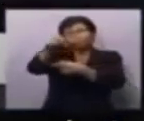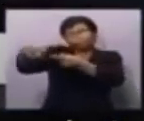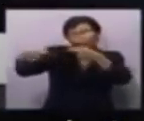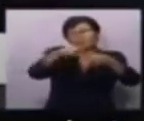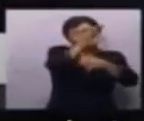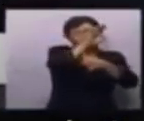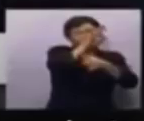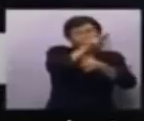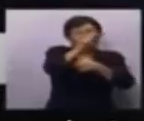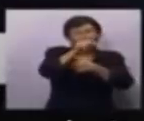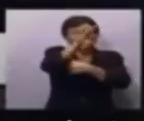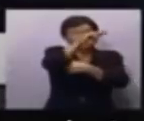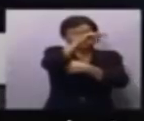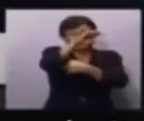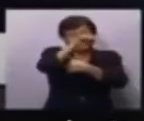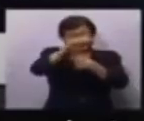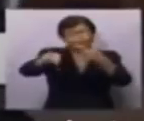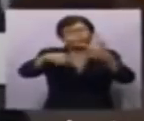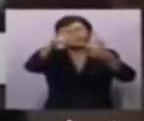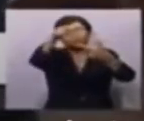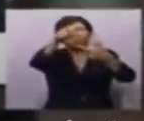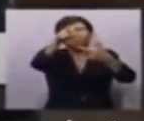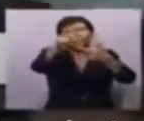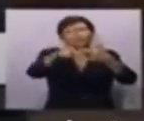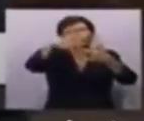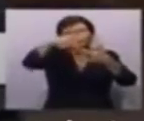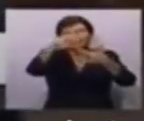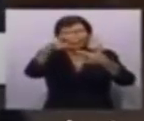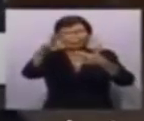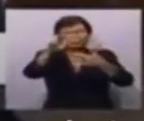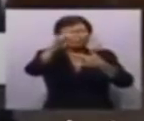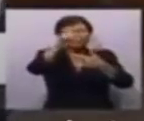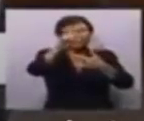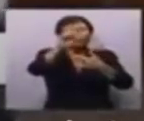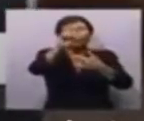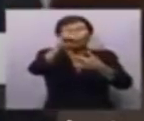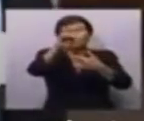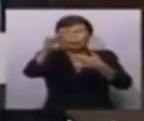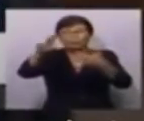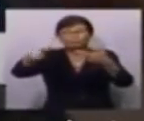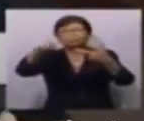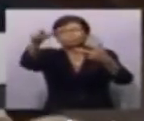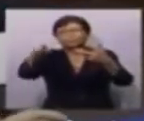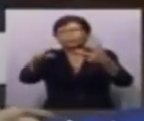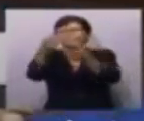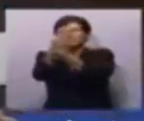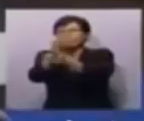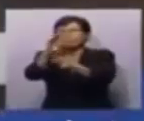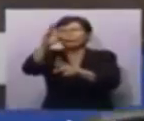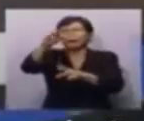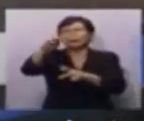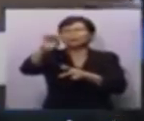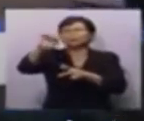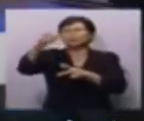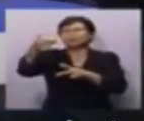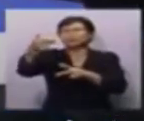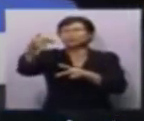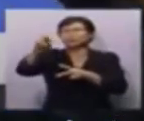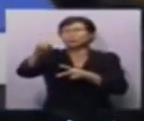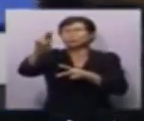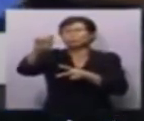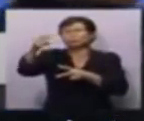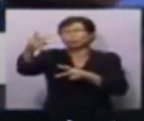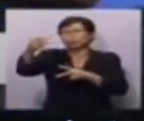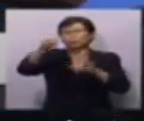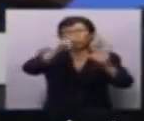calon BNMCA Tioh Yap Kun, calon PKR Sheikh Omar Bagrib Ali dan calon bebas M. Shamugam. Manakala